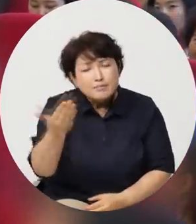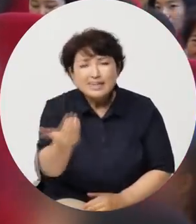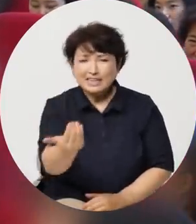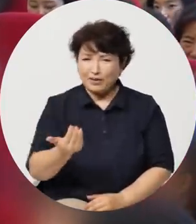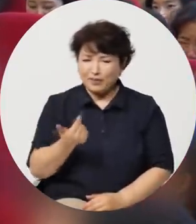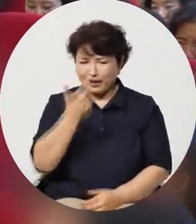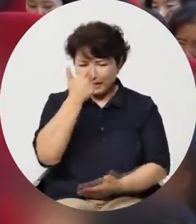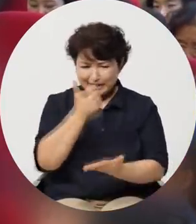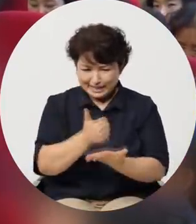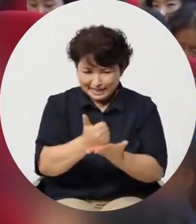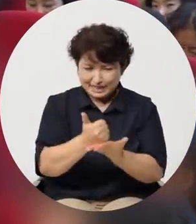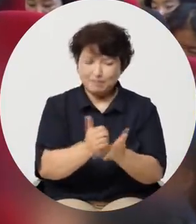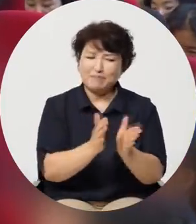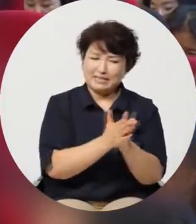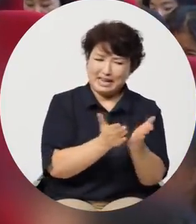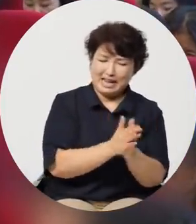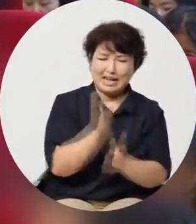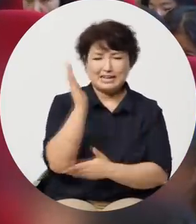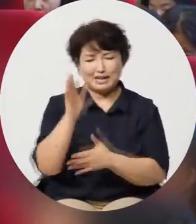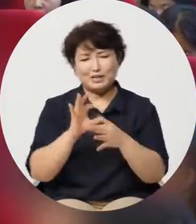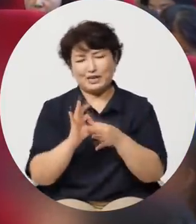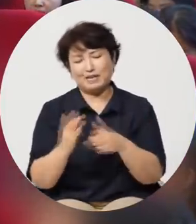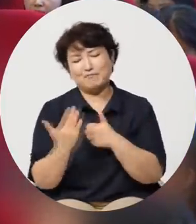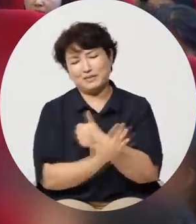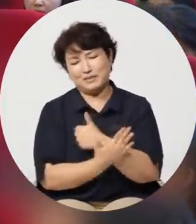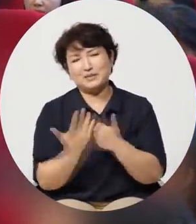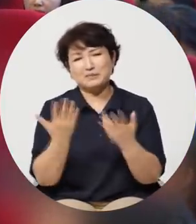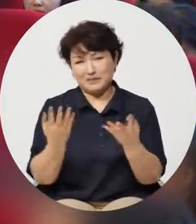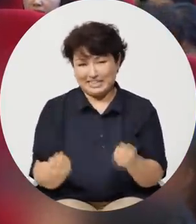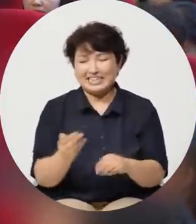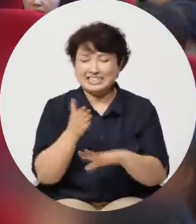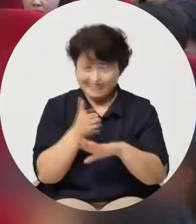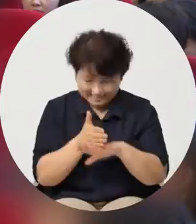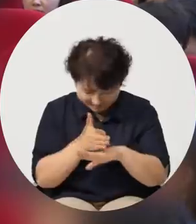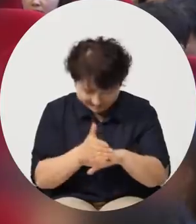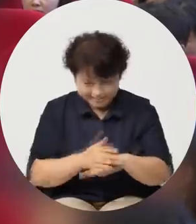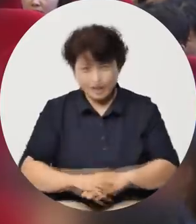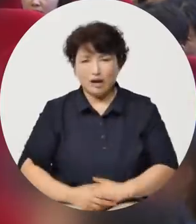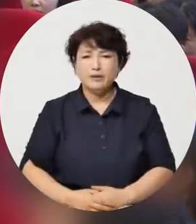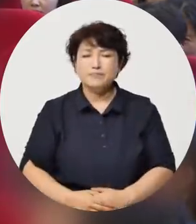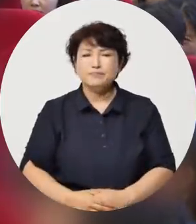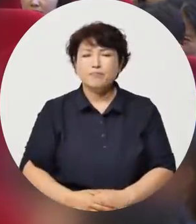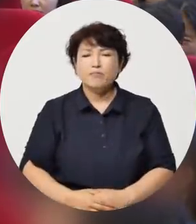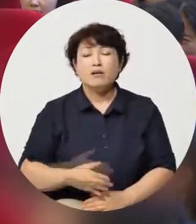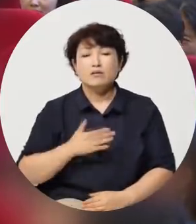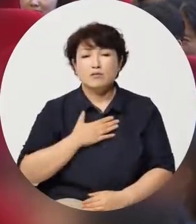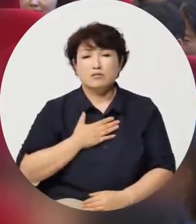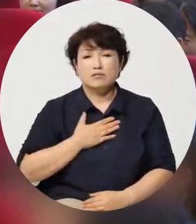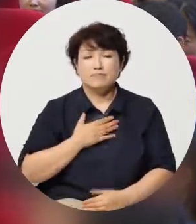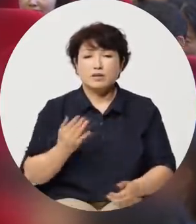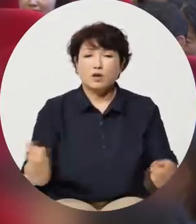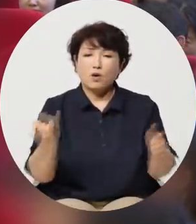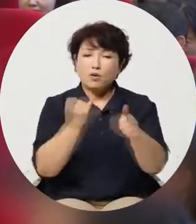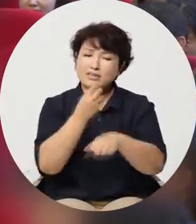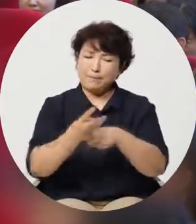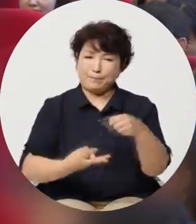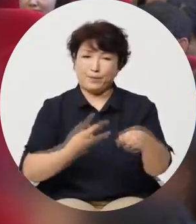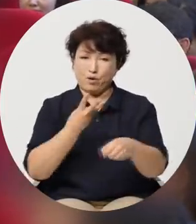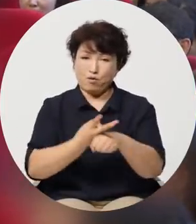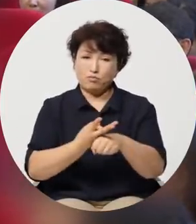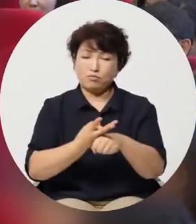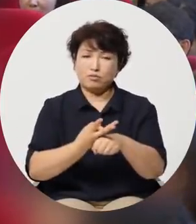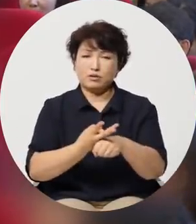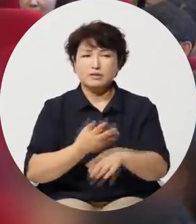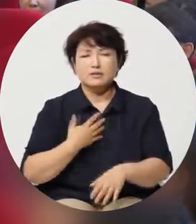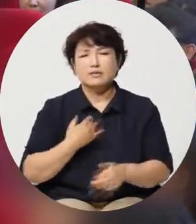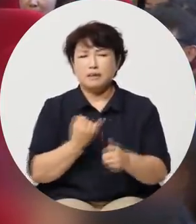질문에 앞서 법륜 스님의 책과 강의를 통해 많은 위안을 얻었습니다. 감사합니다. 스님, 저는 결혼 3년